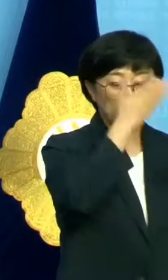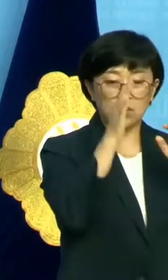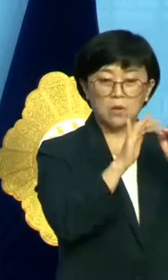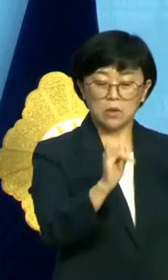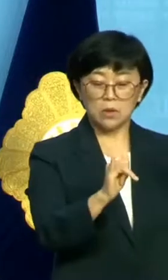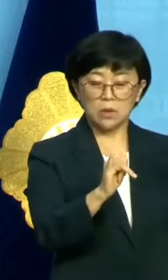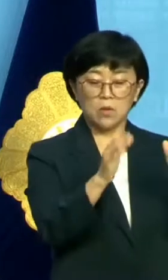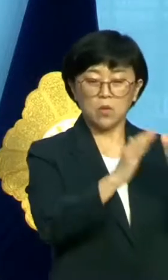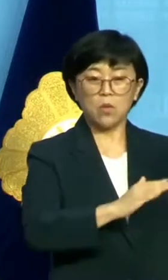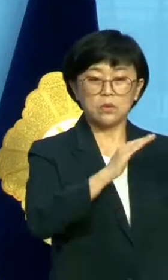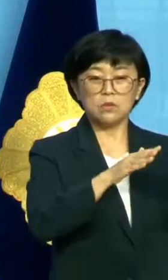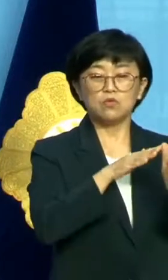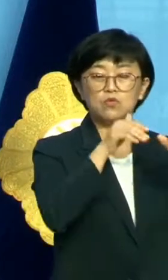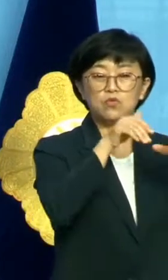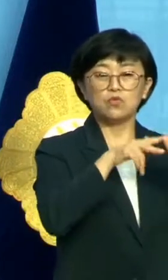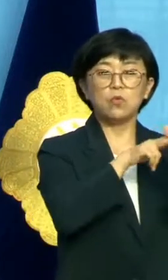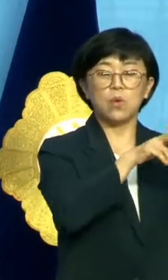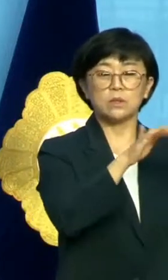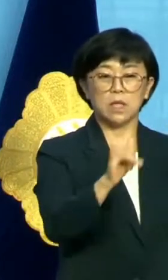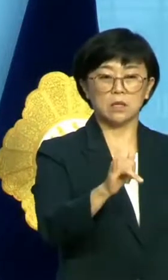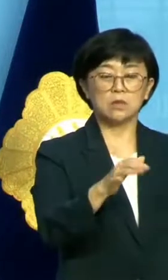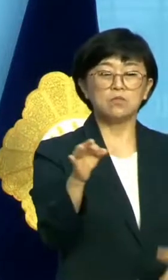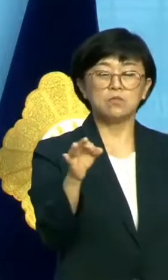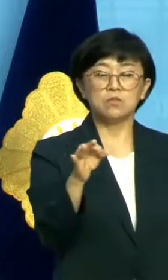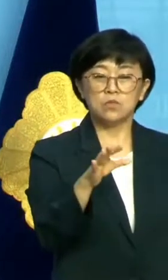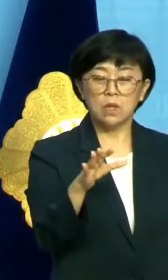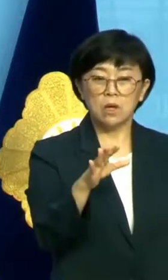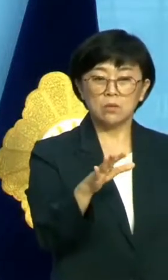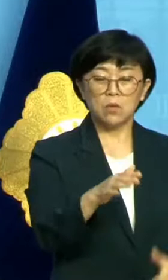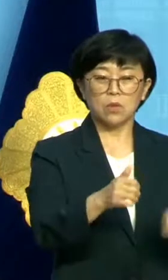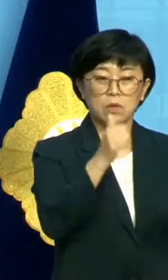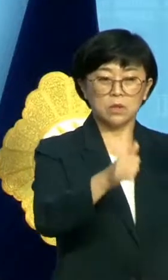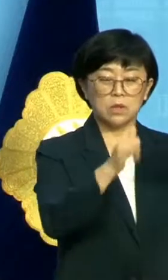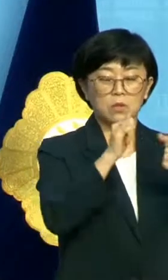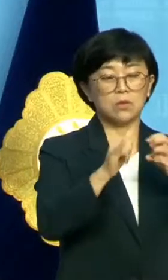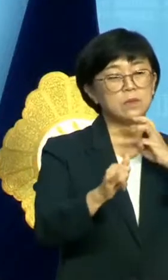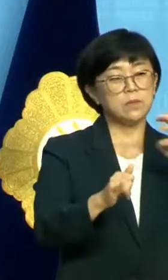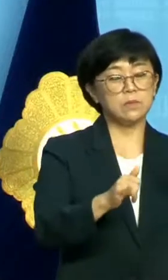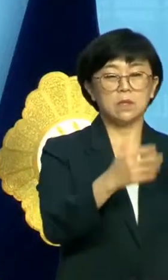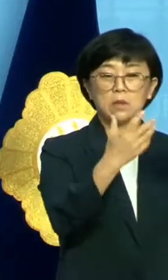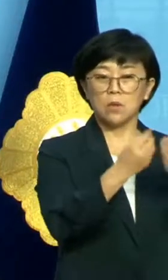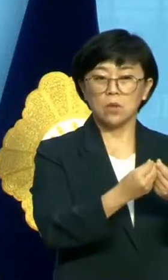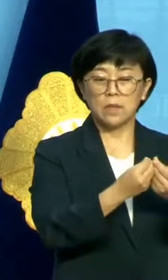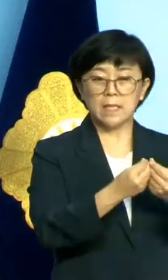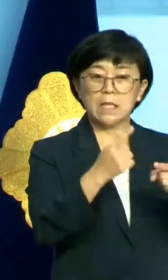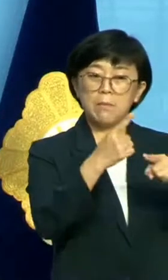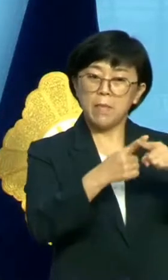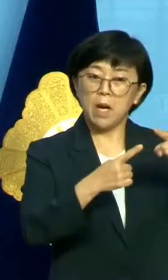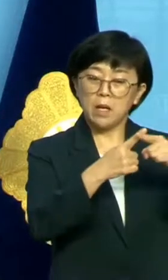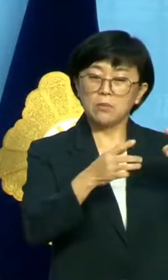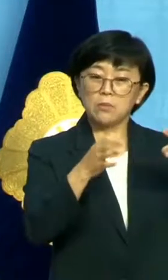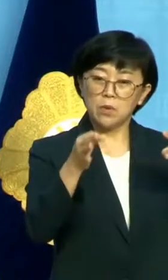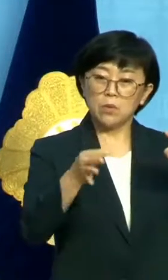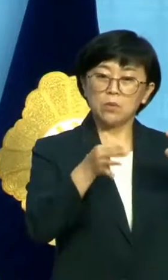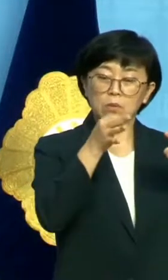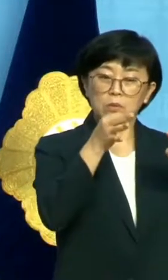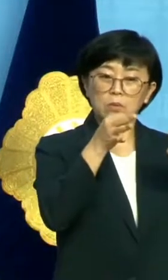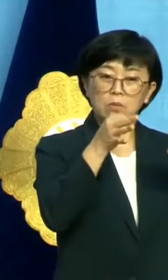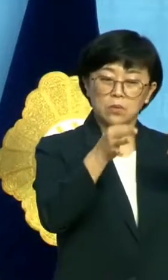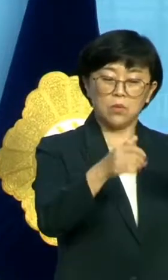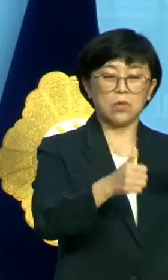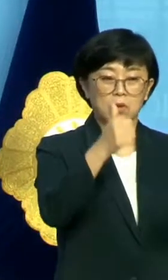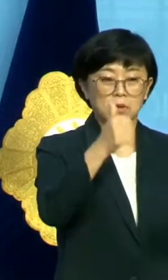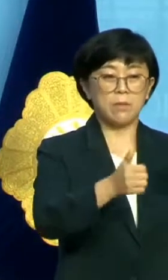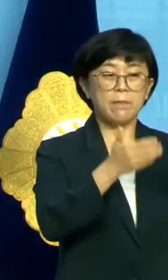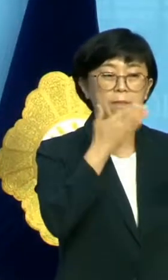공직 후보제로 나올 경우에는 무상으로 경선을 치를 수 있도록 하고 30대의 경우에는 반값 정도의 비용만으로도